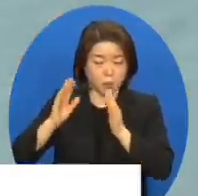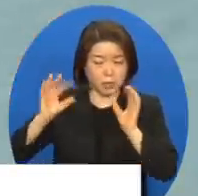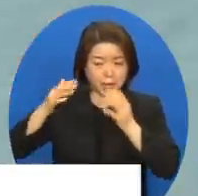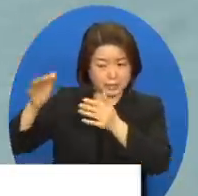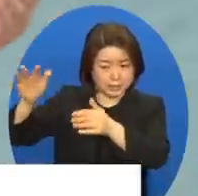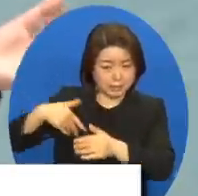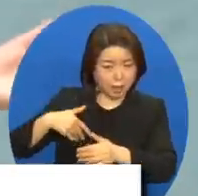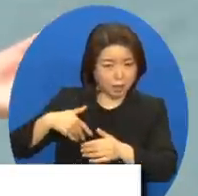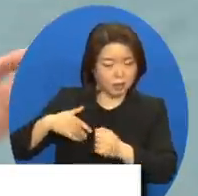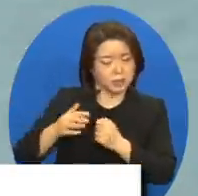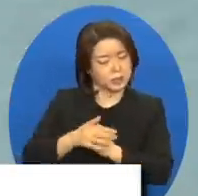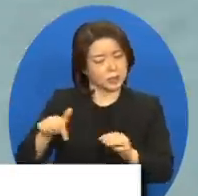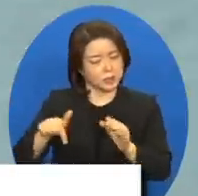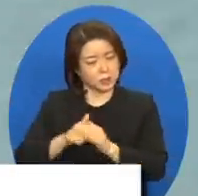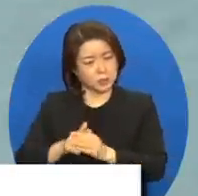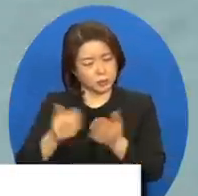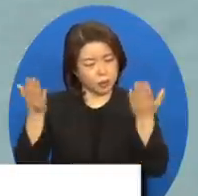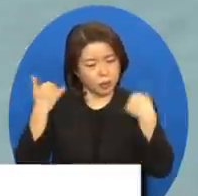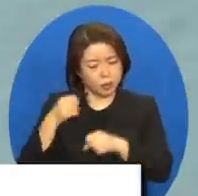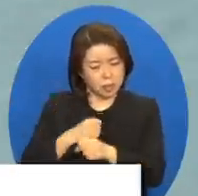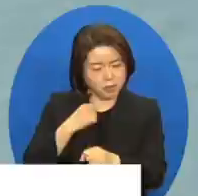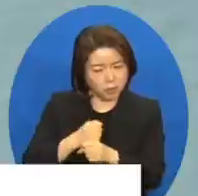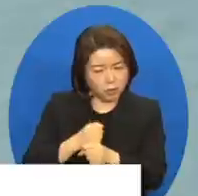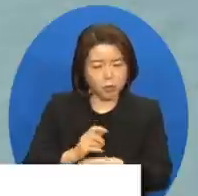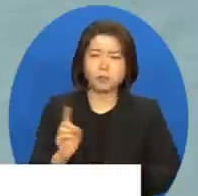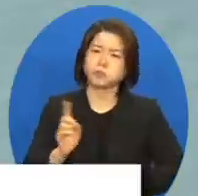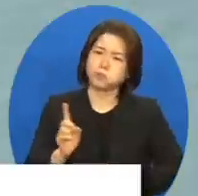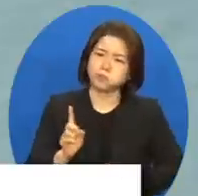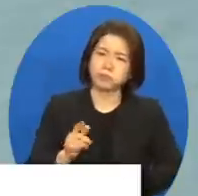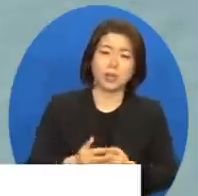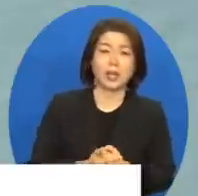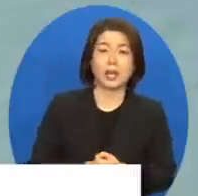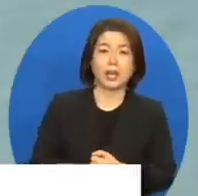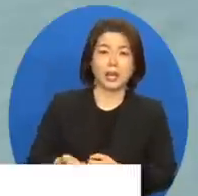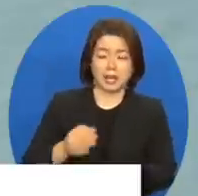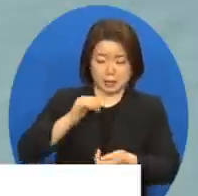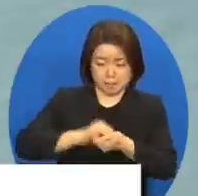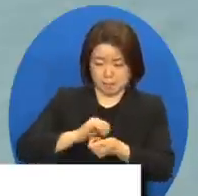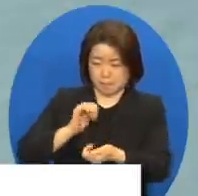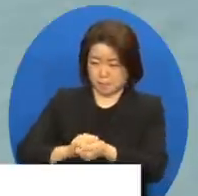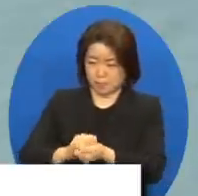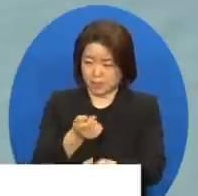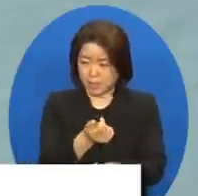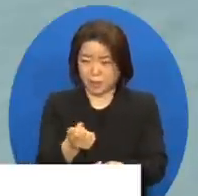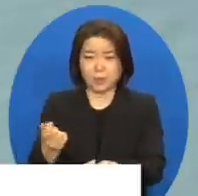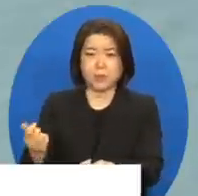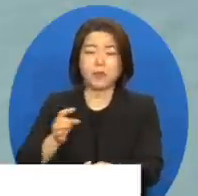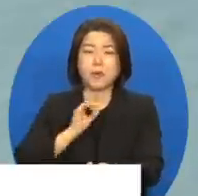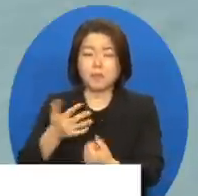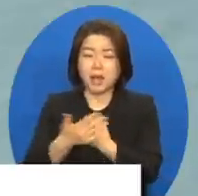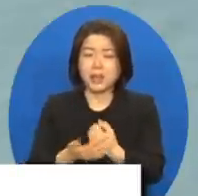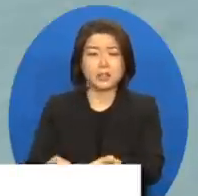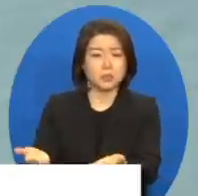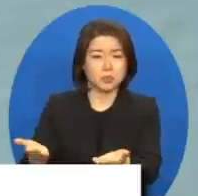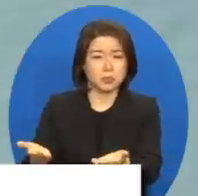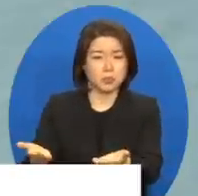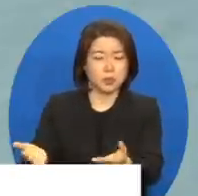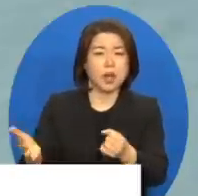기독교 대안학교를 만들어야 되나. 그러나 다 제한된 인원밖에 혜택을 줄 수가